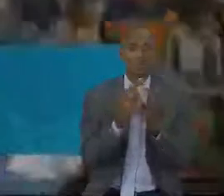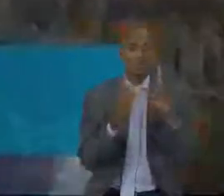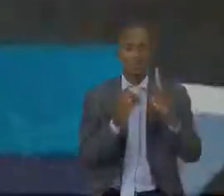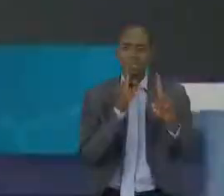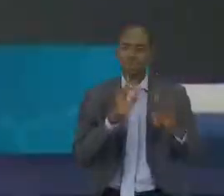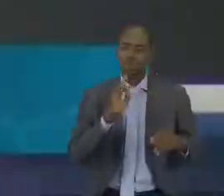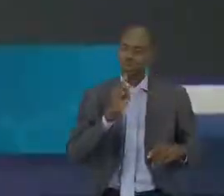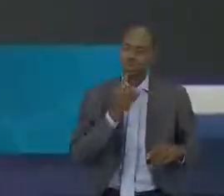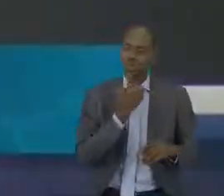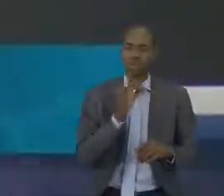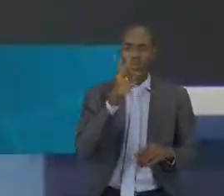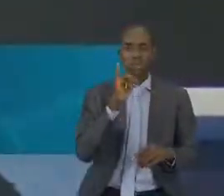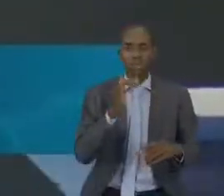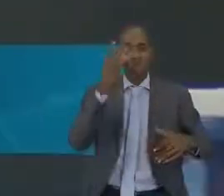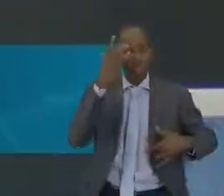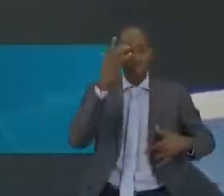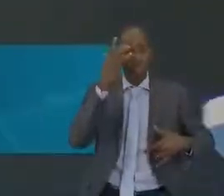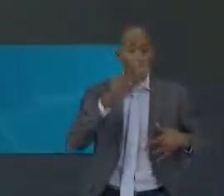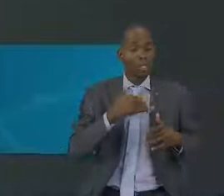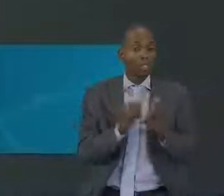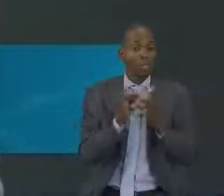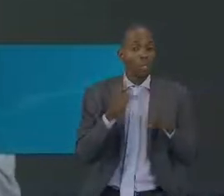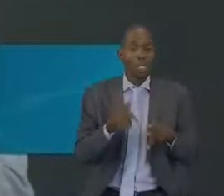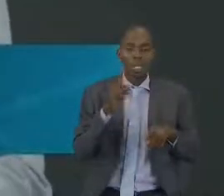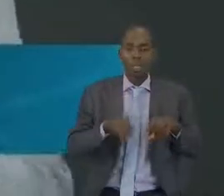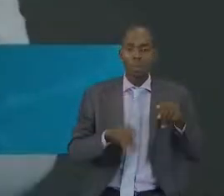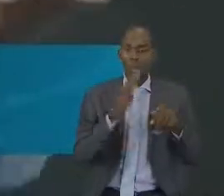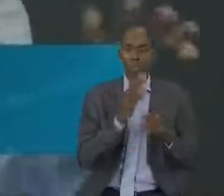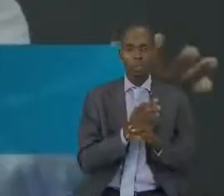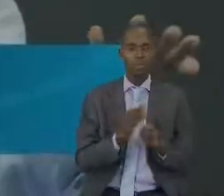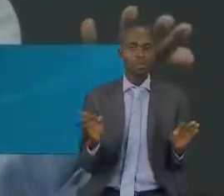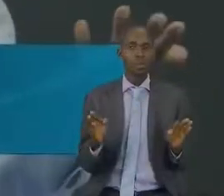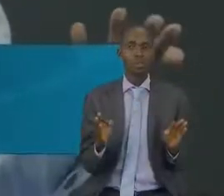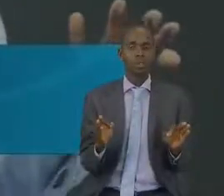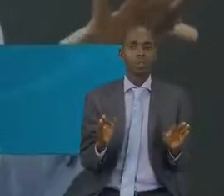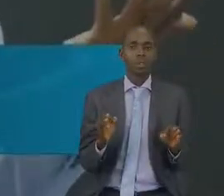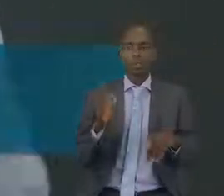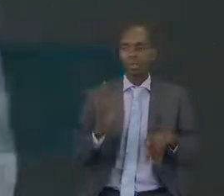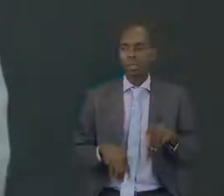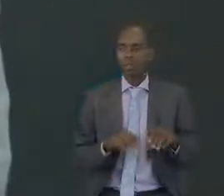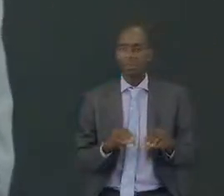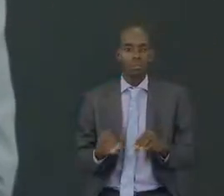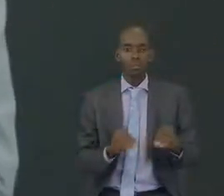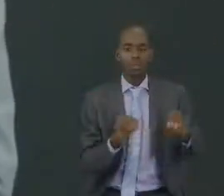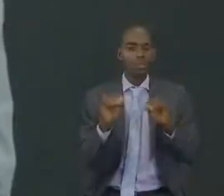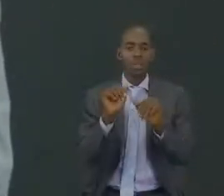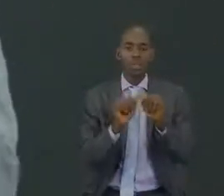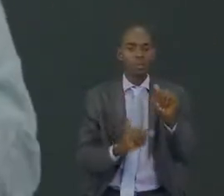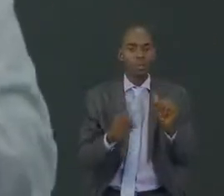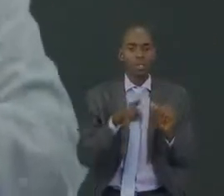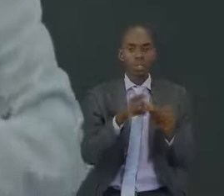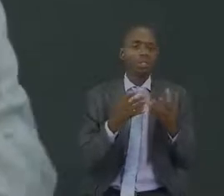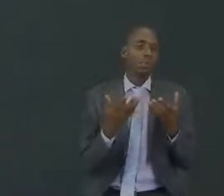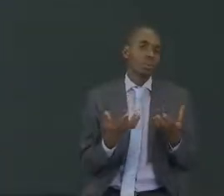malade, elle ne peut pas être libre et se promener comme elle veut.